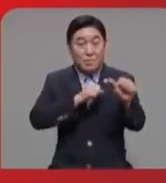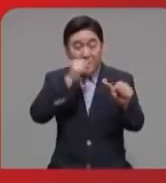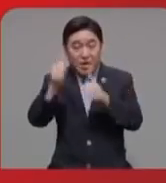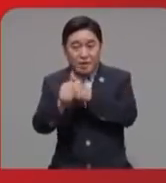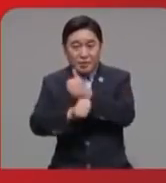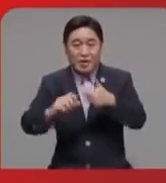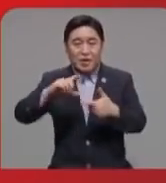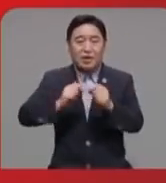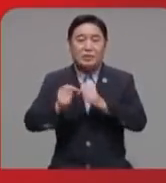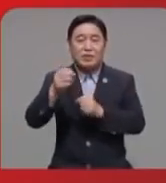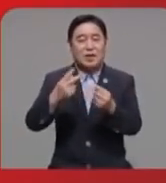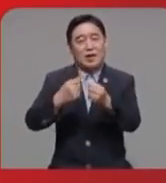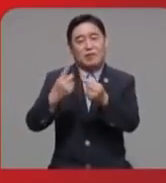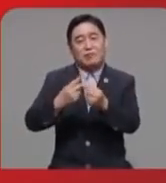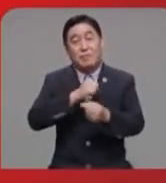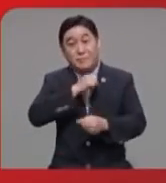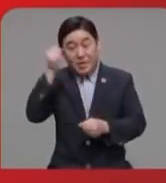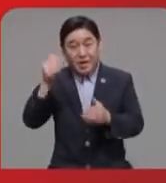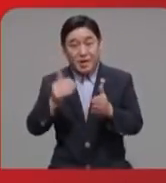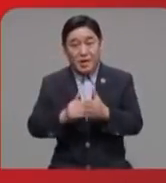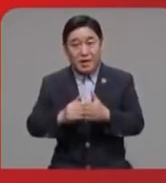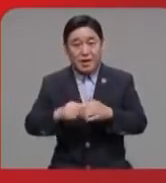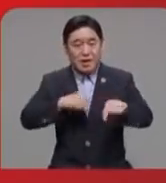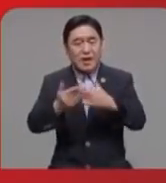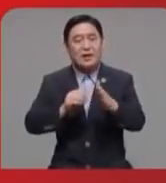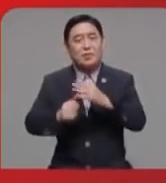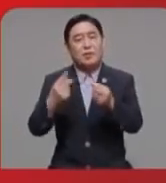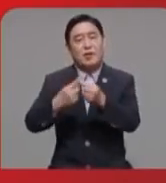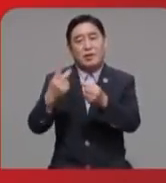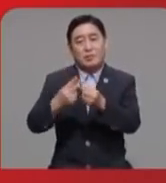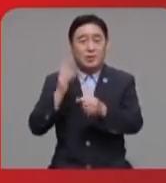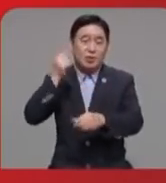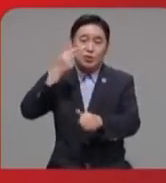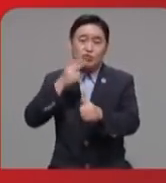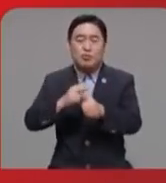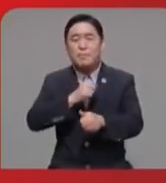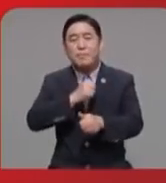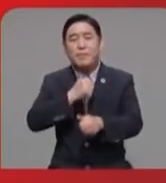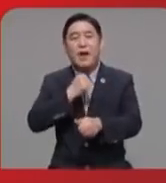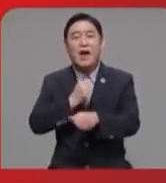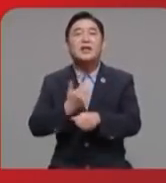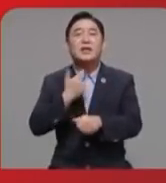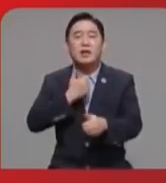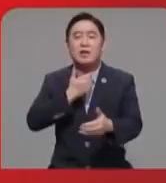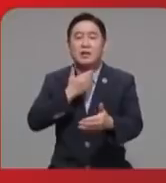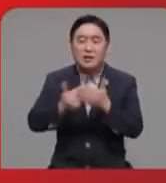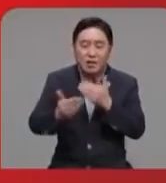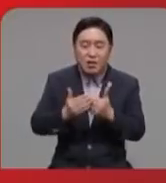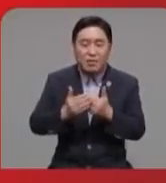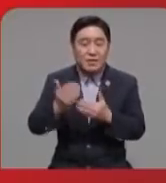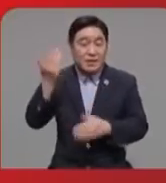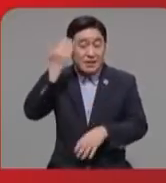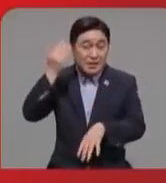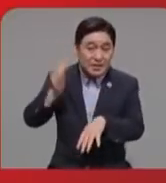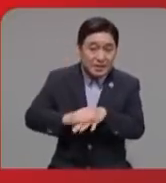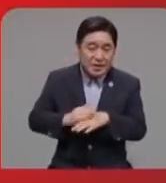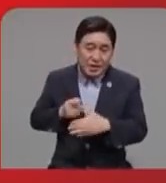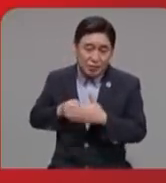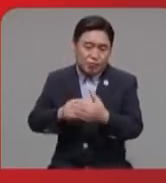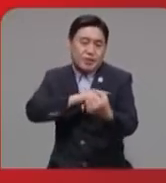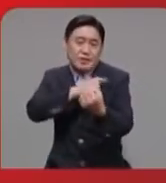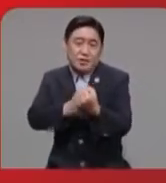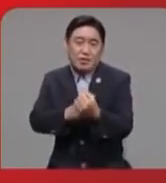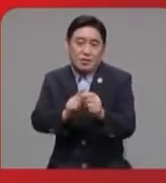국회의원이고 경남도지사 두 분 했고 당대표 두 분 했고 대선 후보까지 한 경륜과 지혜, 리더십, 추진력과